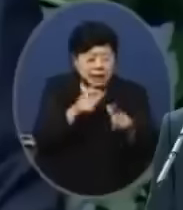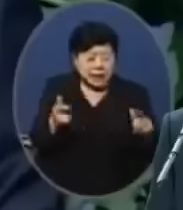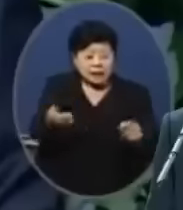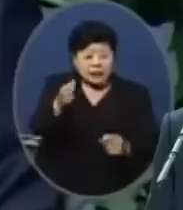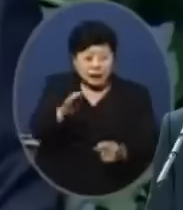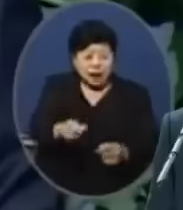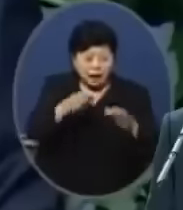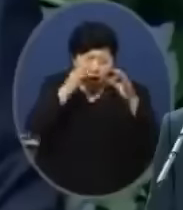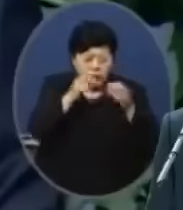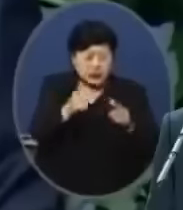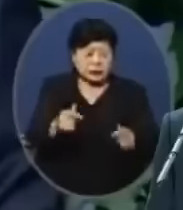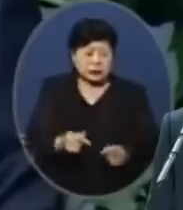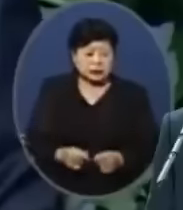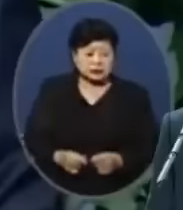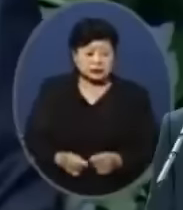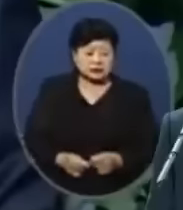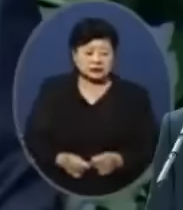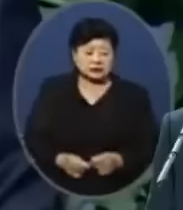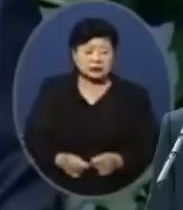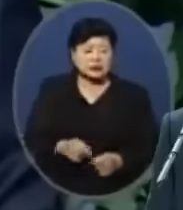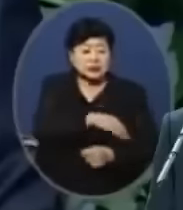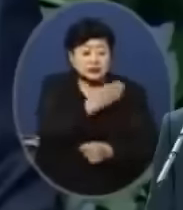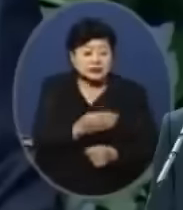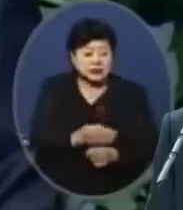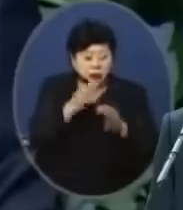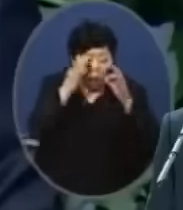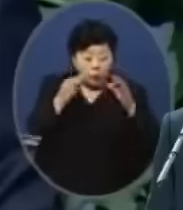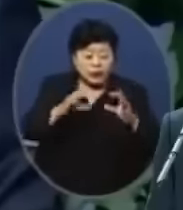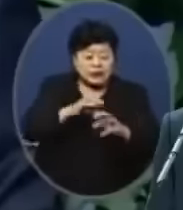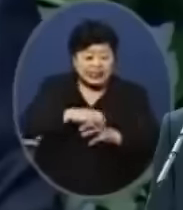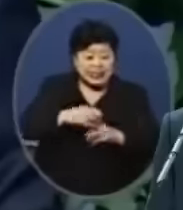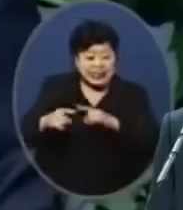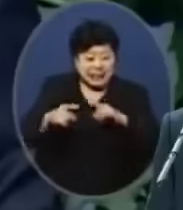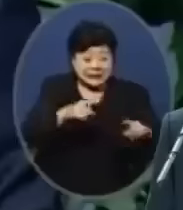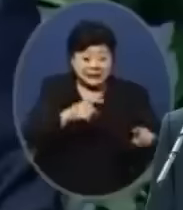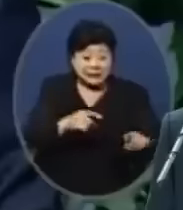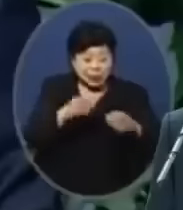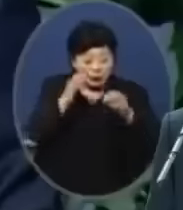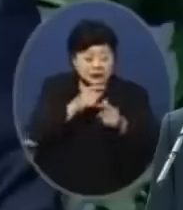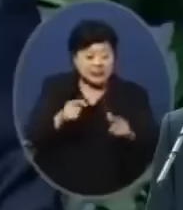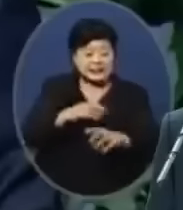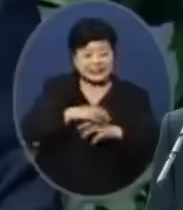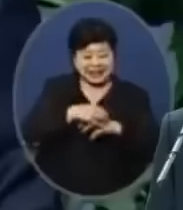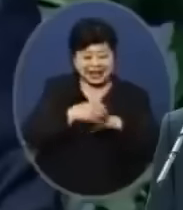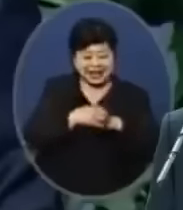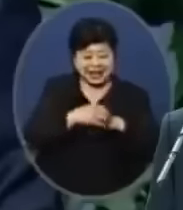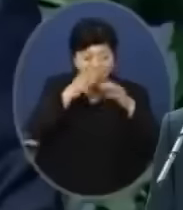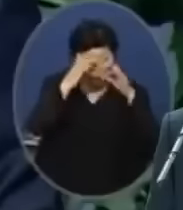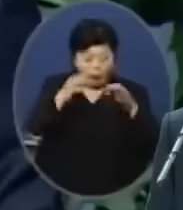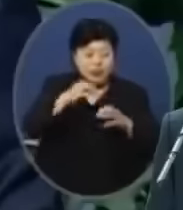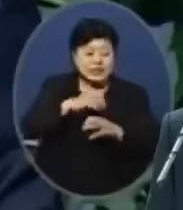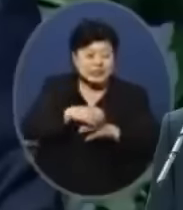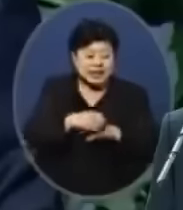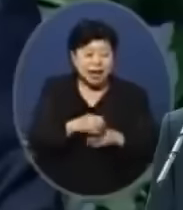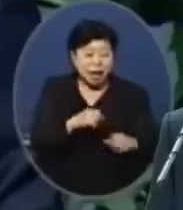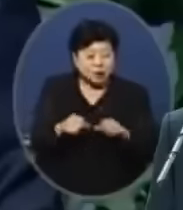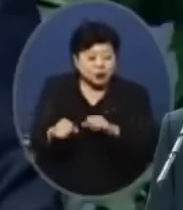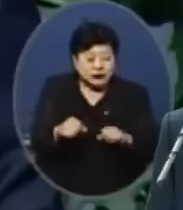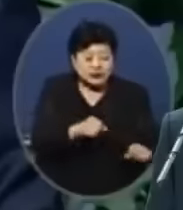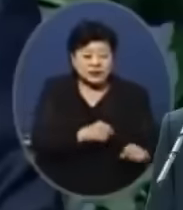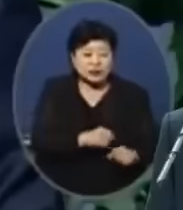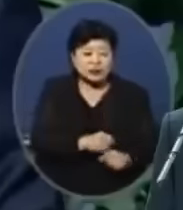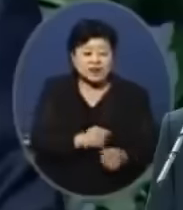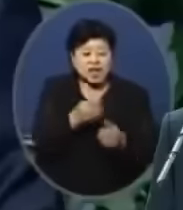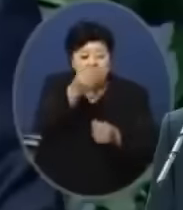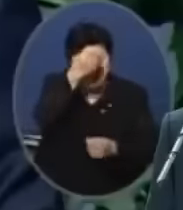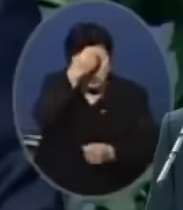않지만은 보이지 않은 능력으로 보이는 세계를 다스리는 것입니다. 보이지 않은 세계가 보이는 세계를 움직이는 것이